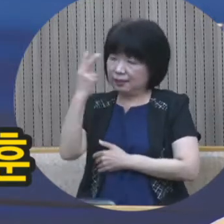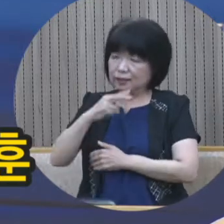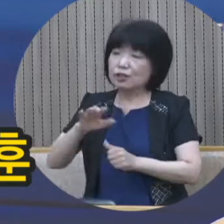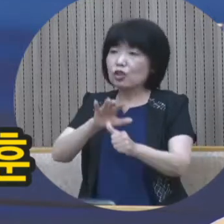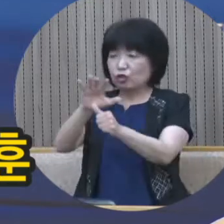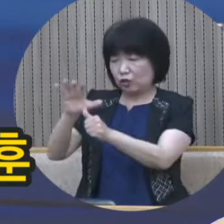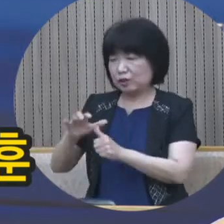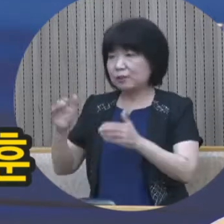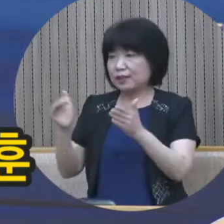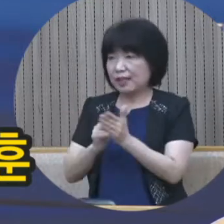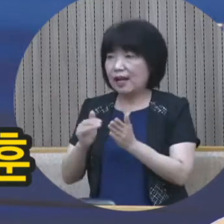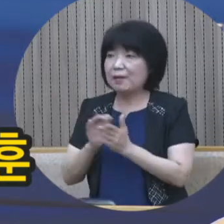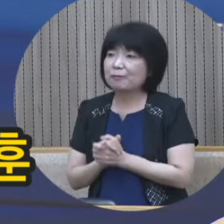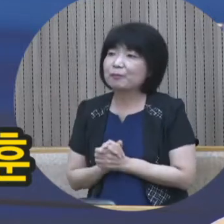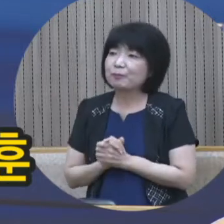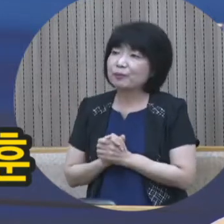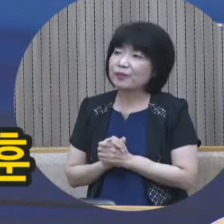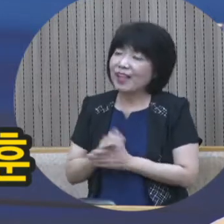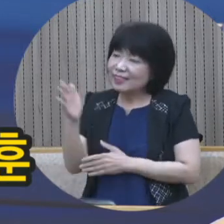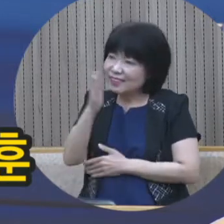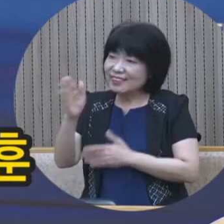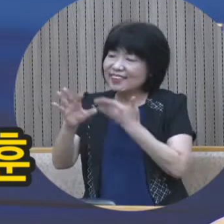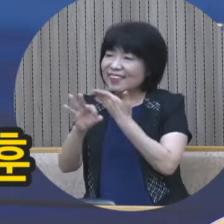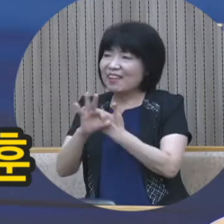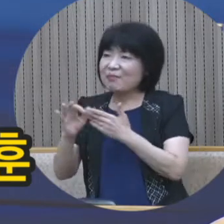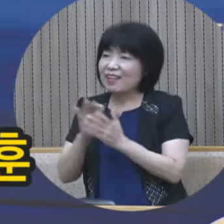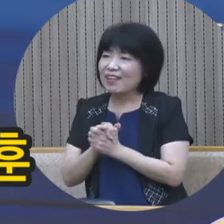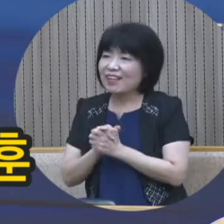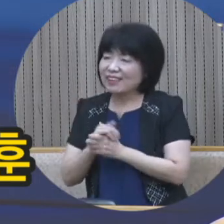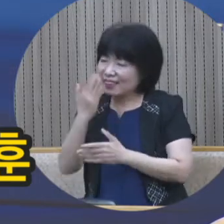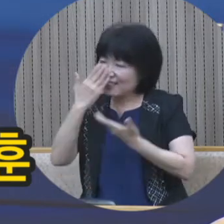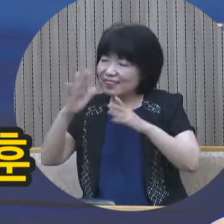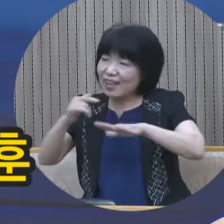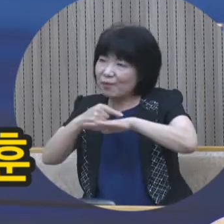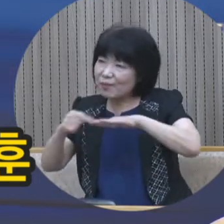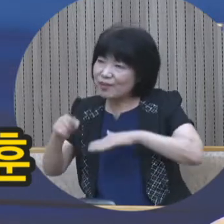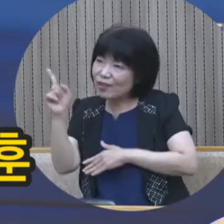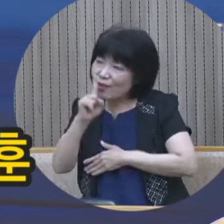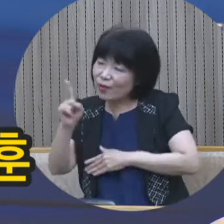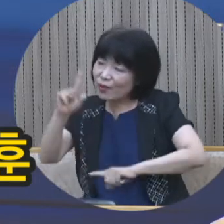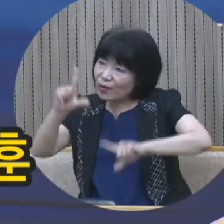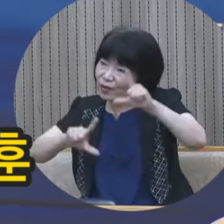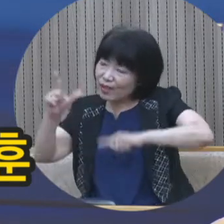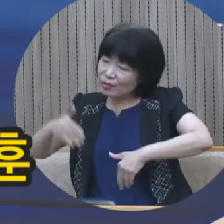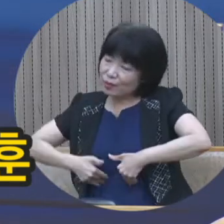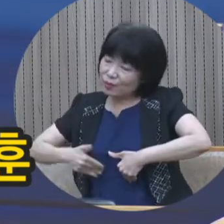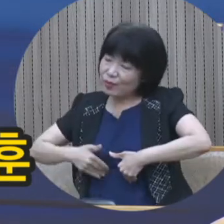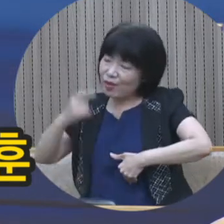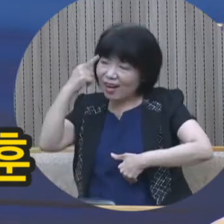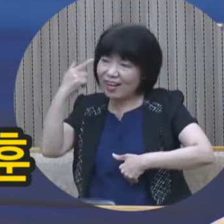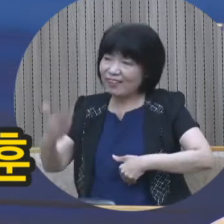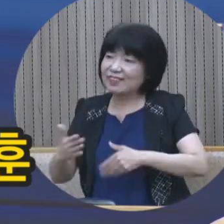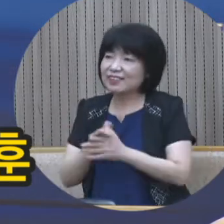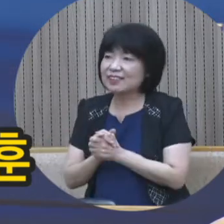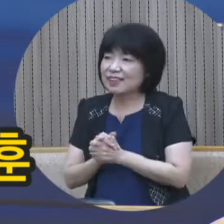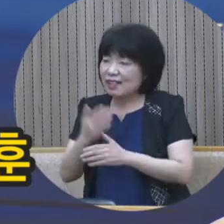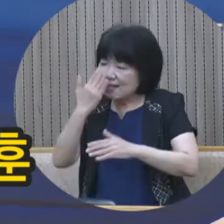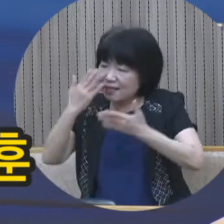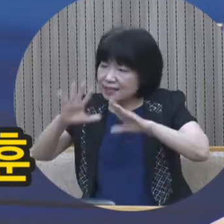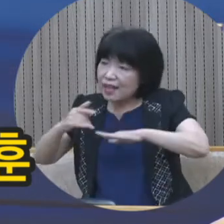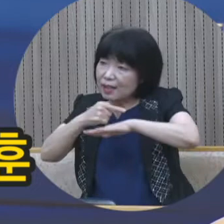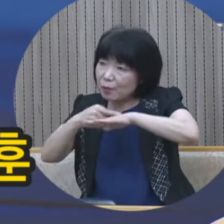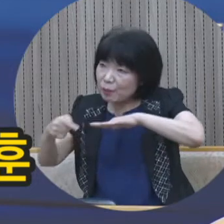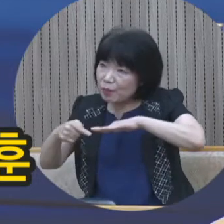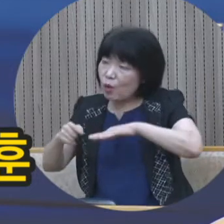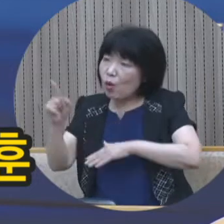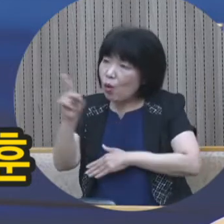지켜주십니다. 자, 이쯤 되면 이스라엘 민족은 어떤 태도를 취해야 하냐면 이스라엘